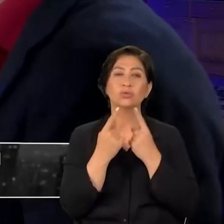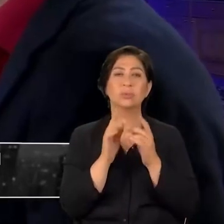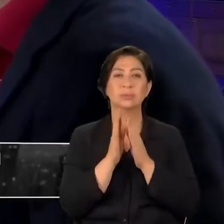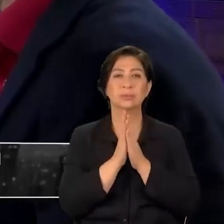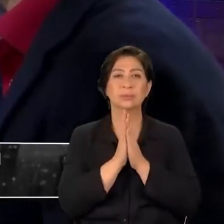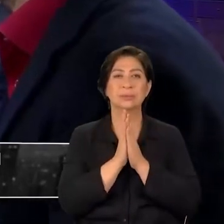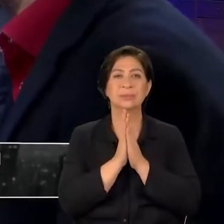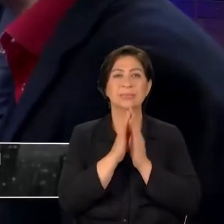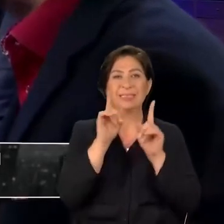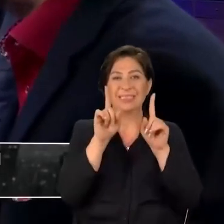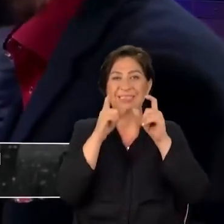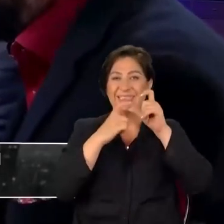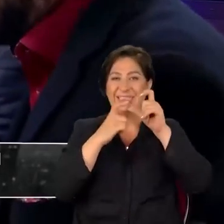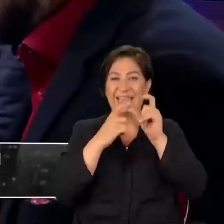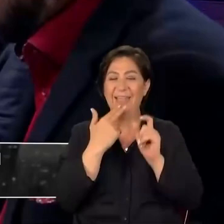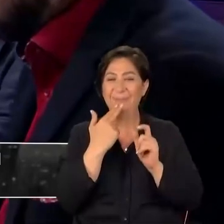Yani veya...